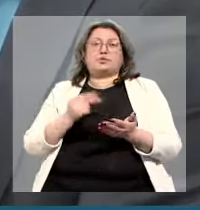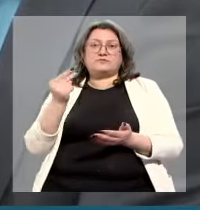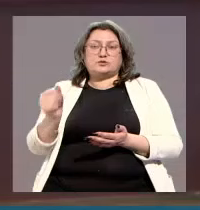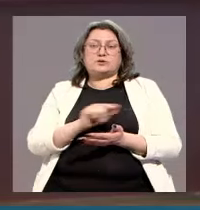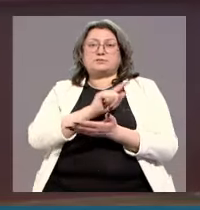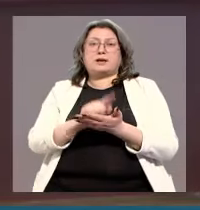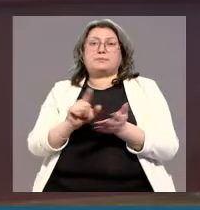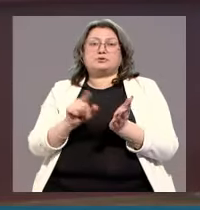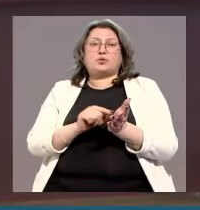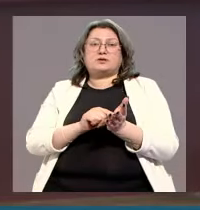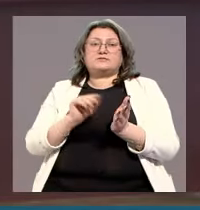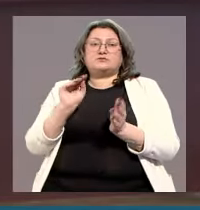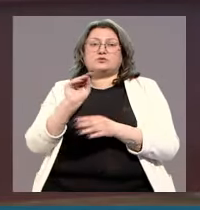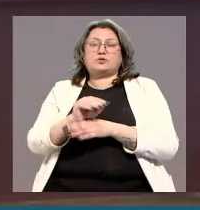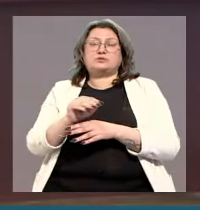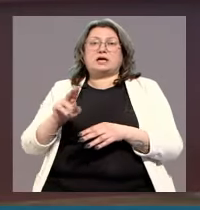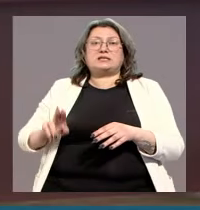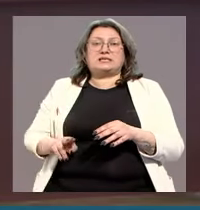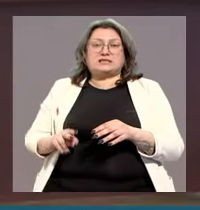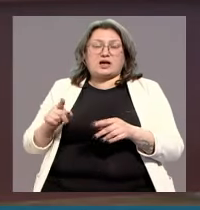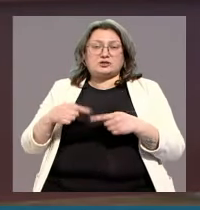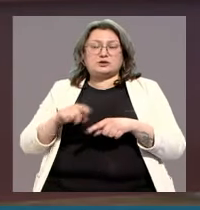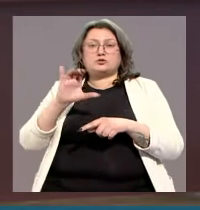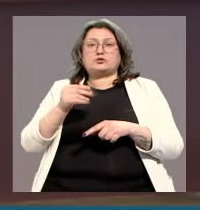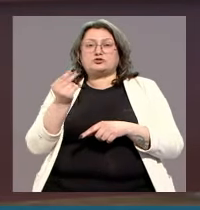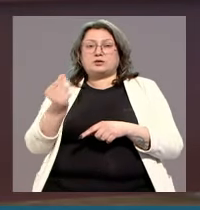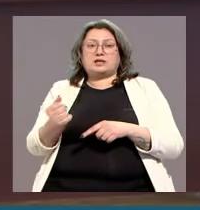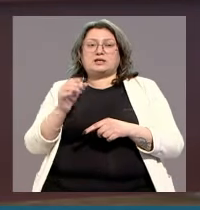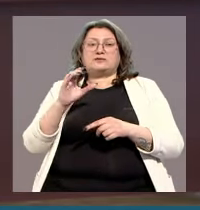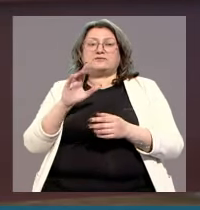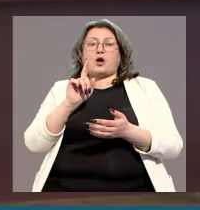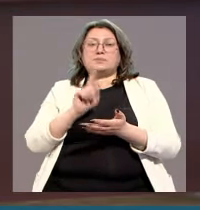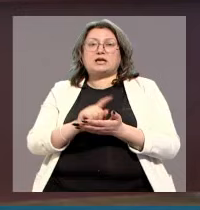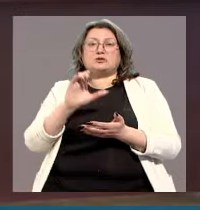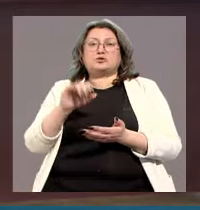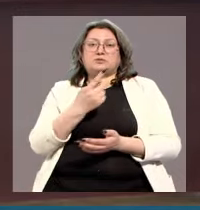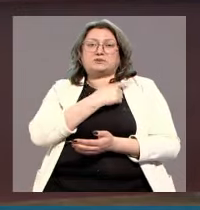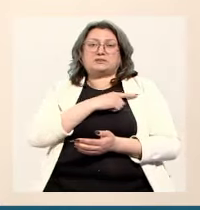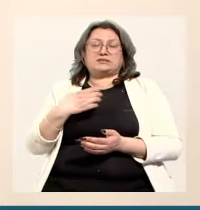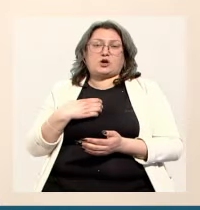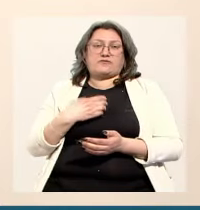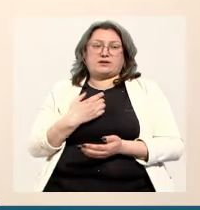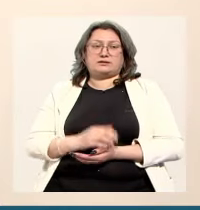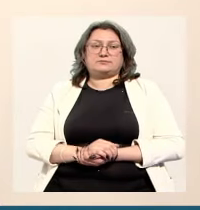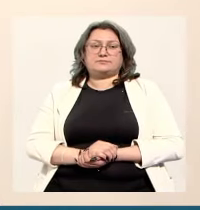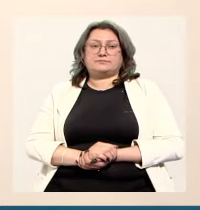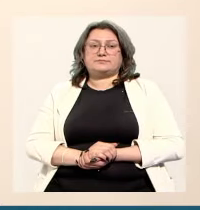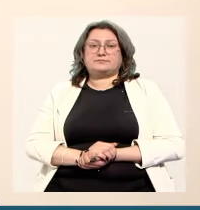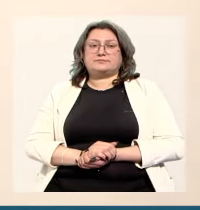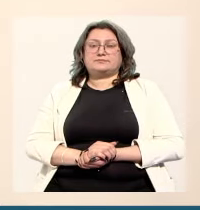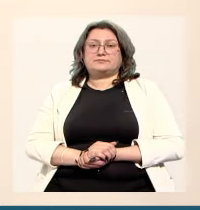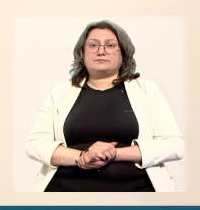зейнетақы жарналары, әлеуметтік аударымдар және міндетті әлеуметтік медициналық сақтандыру жарналары кіреді. Ставка единого